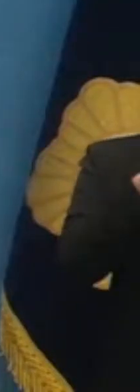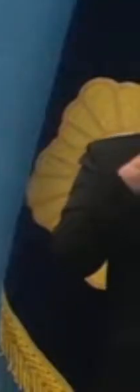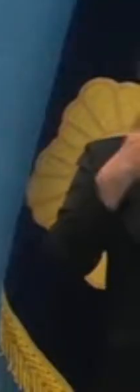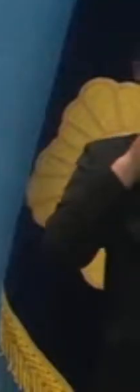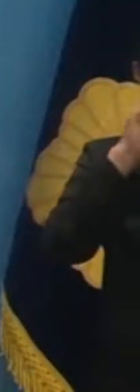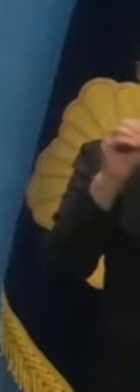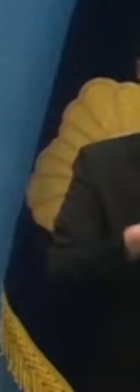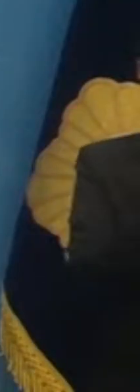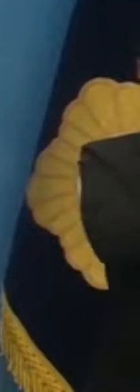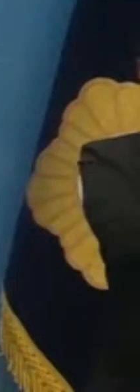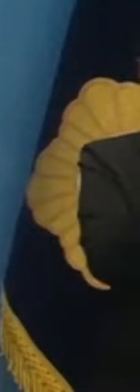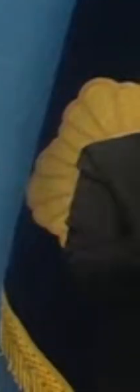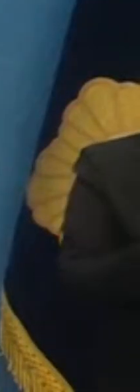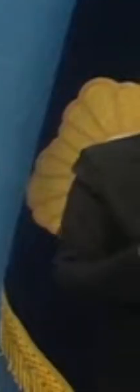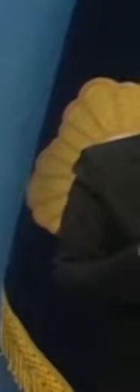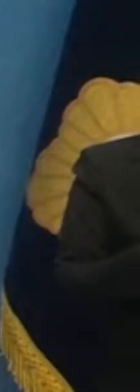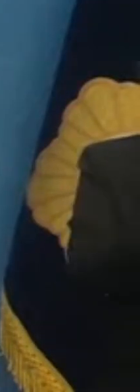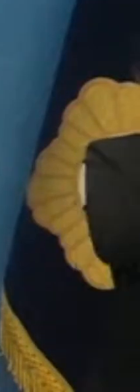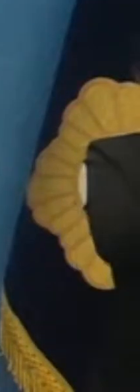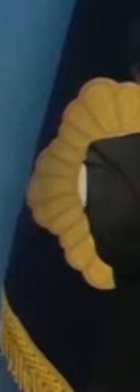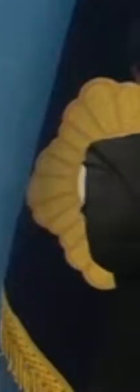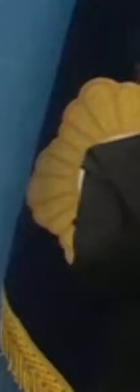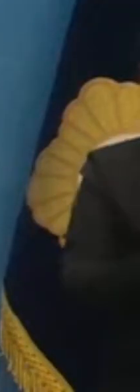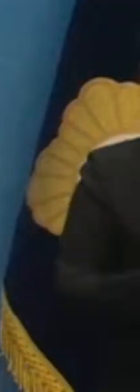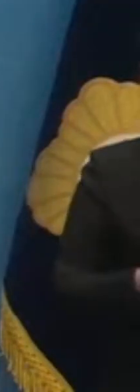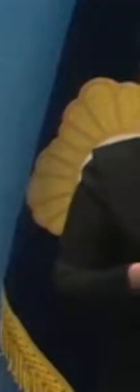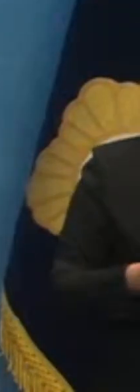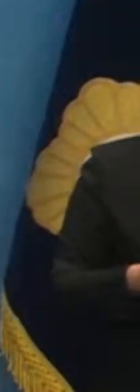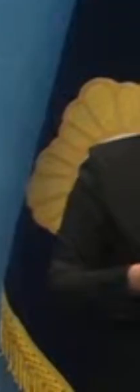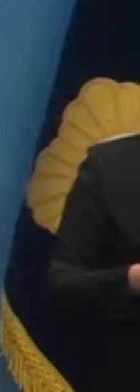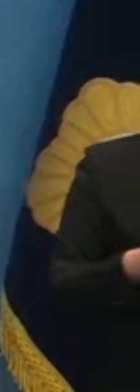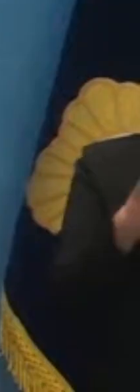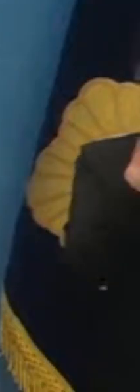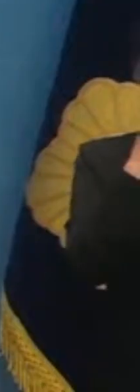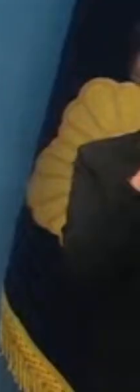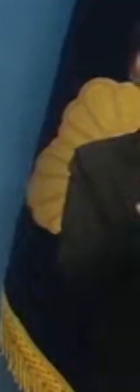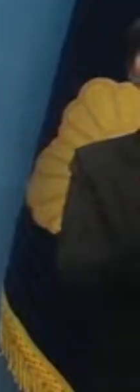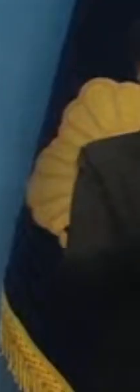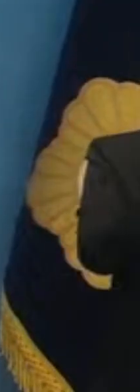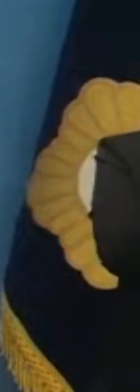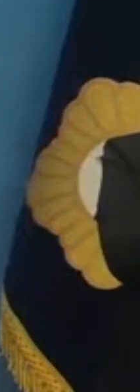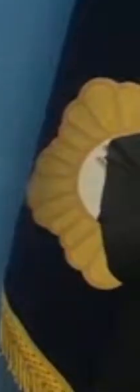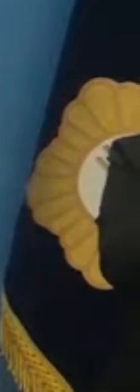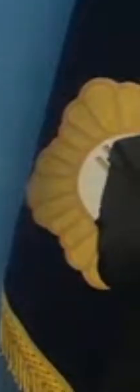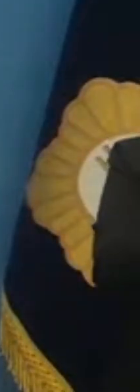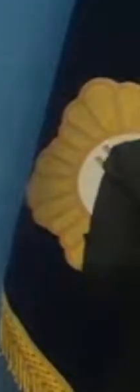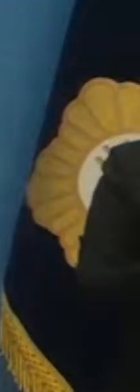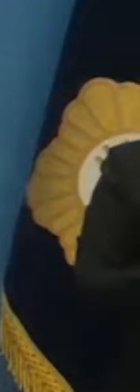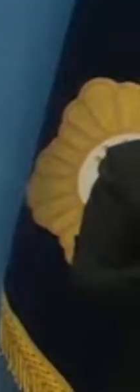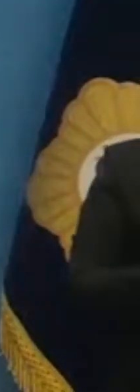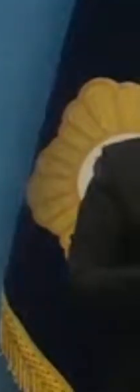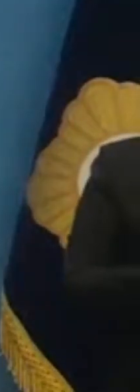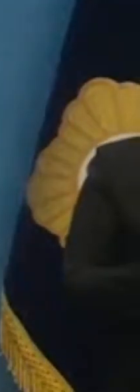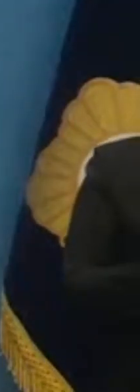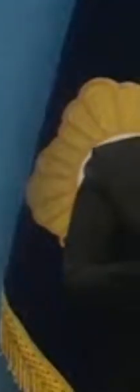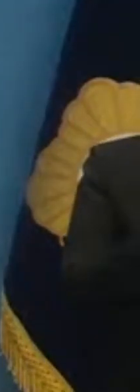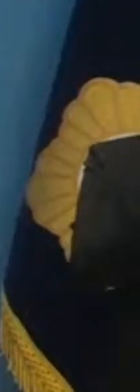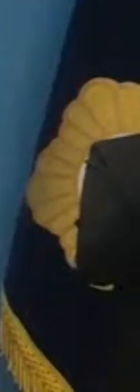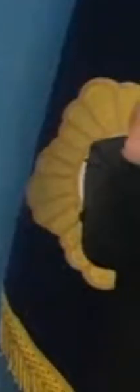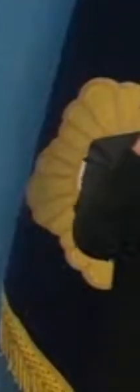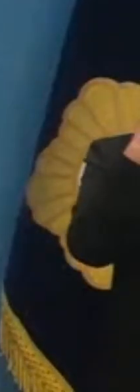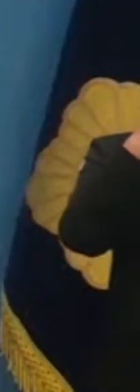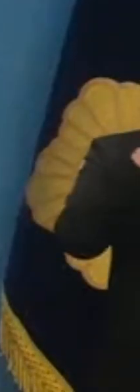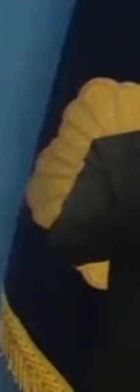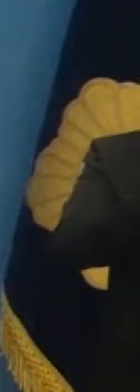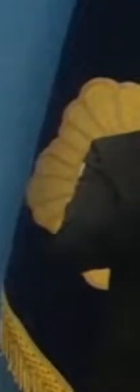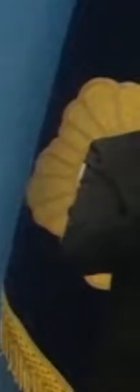대 이재명 39.3%, 김문수 서울서 이재명 앞섰다에서 뉴델리가 리서치민에 의뢰해 진행한 여론조사